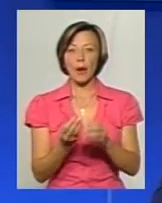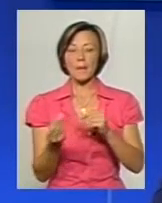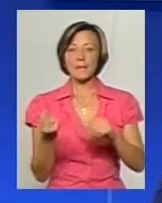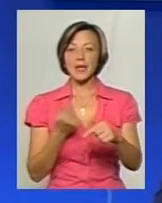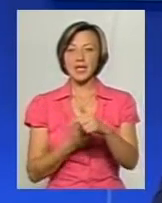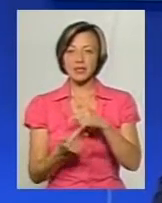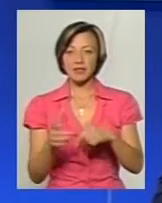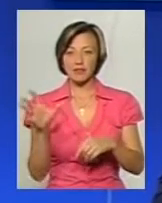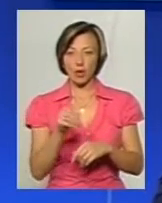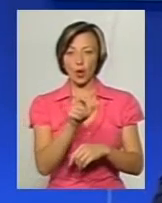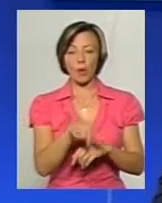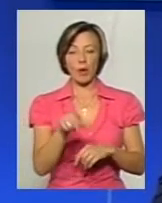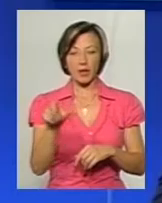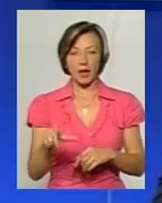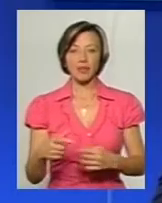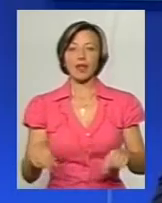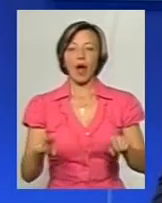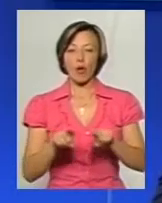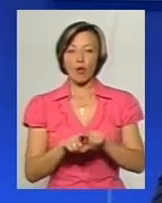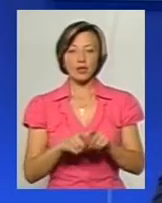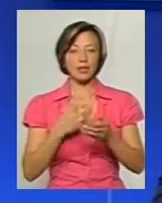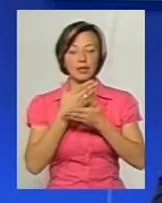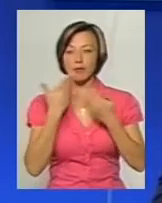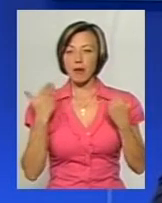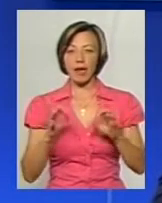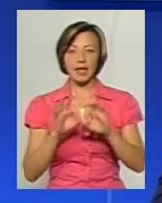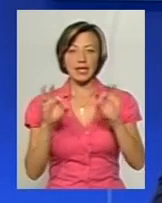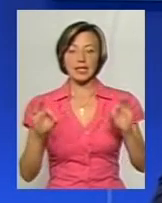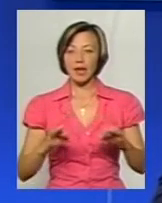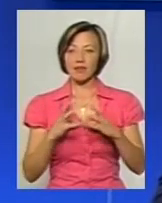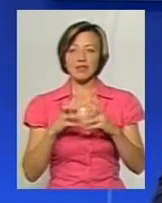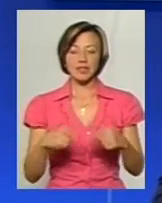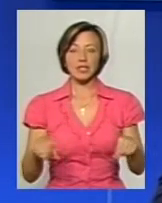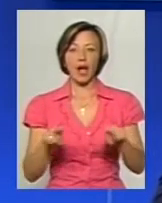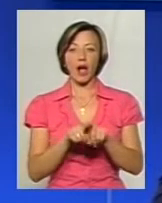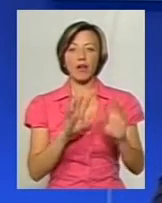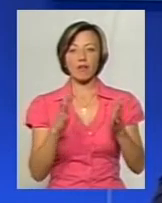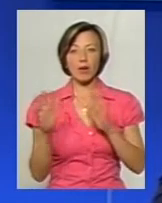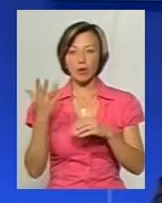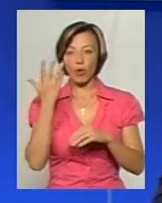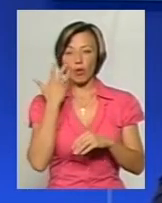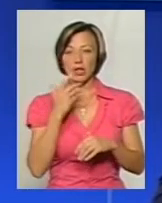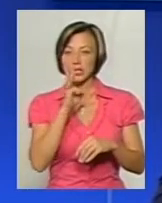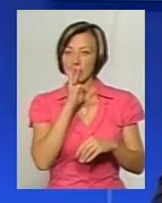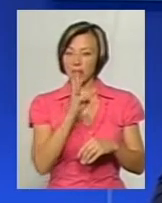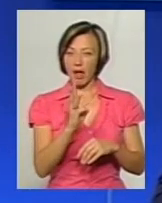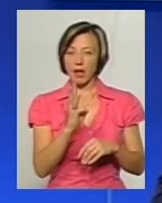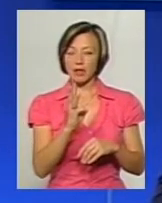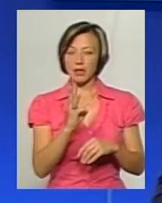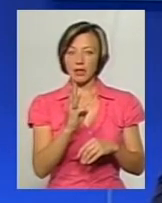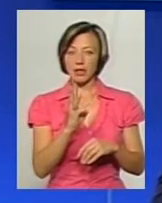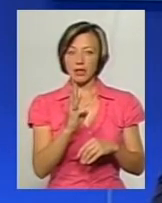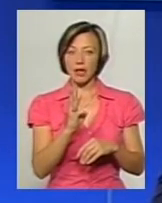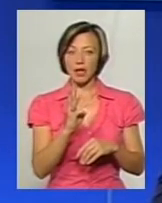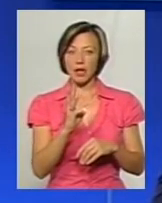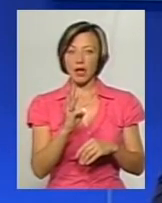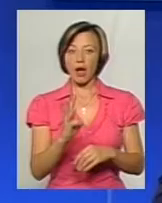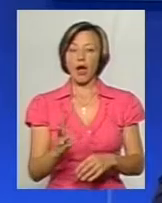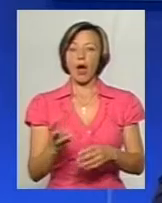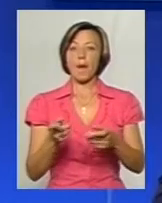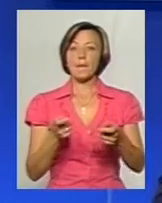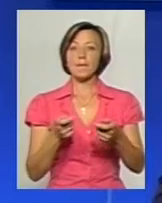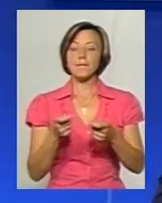і всіх громадян. Так от, немає ніде в світі таких випадків, коли зарплата топ-менеджера на